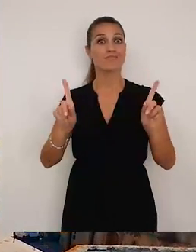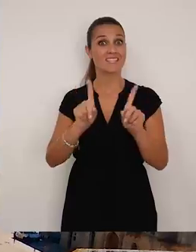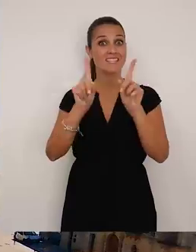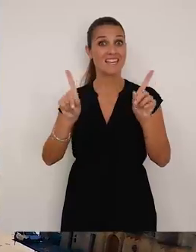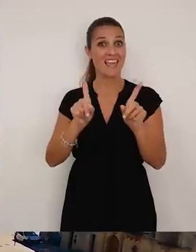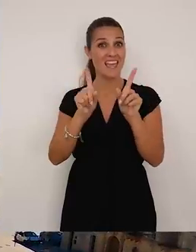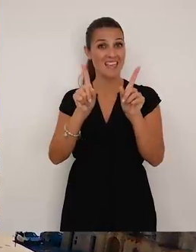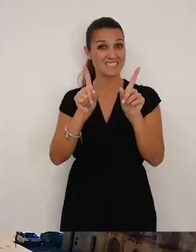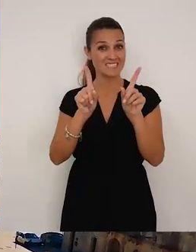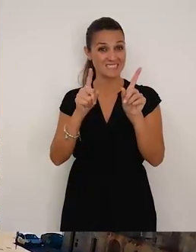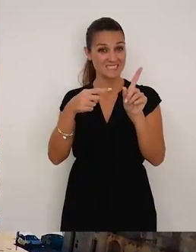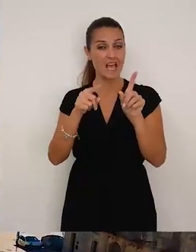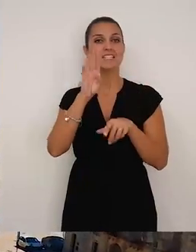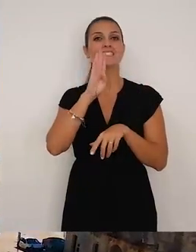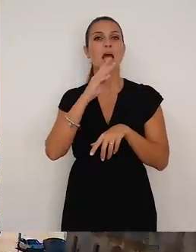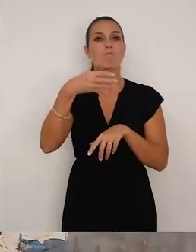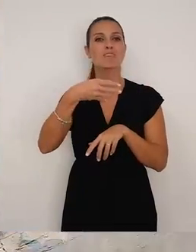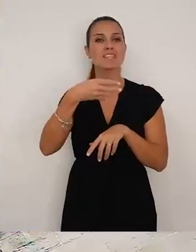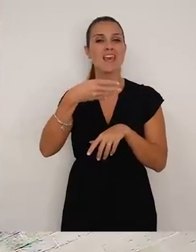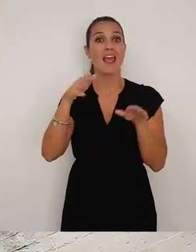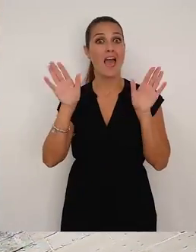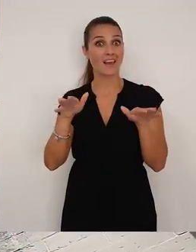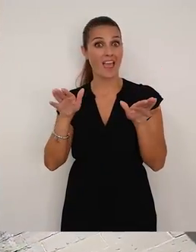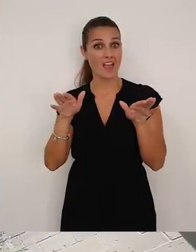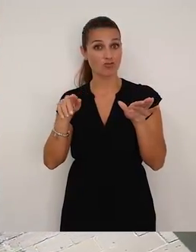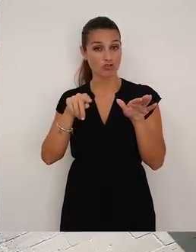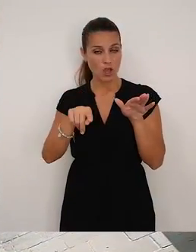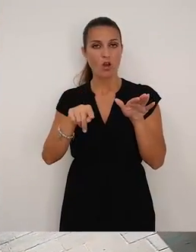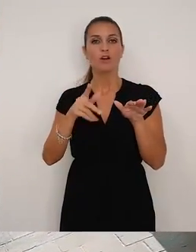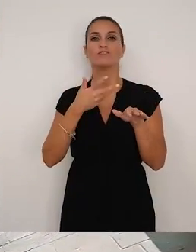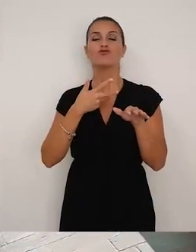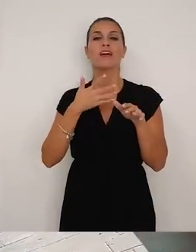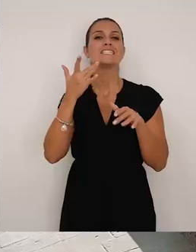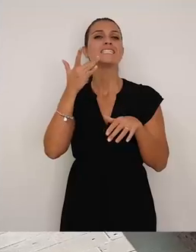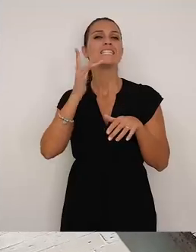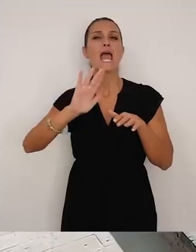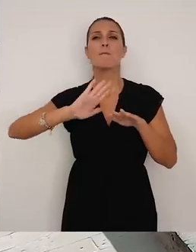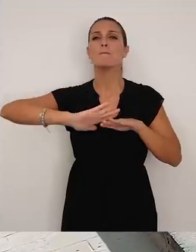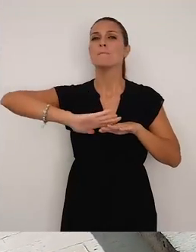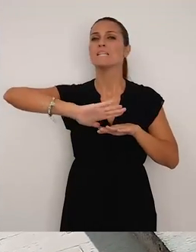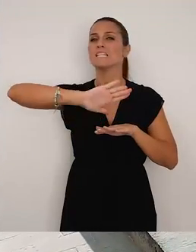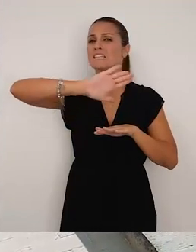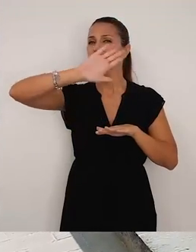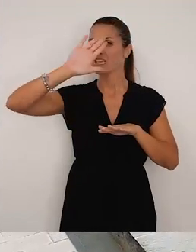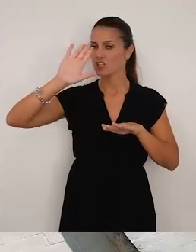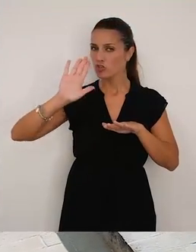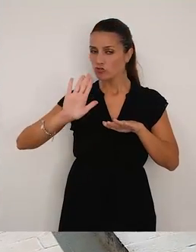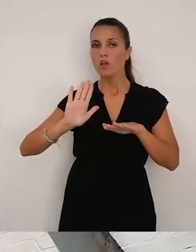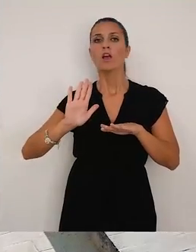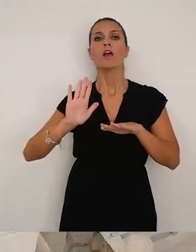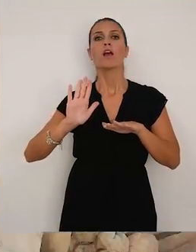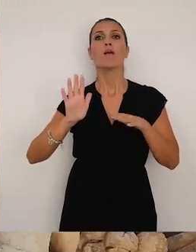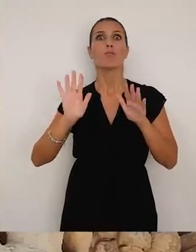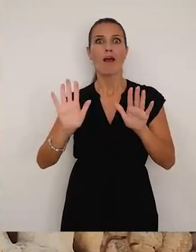La chiesa parrocchiale, dedicata a San Michele Arcangelo, è in grado di unire la semplicità della tradizione edilizia di Terra d'Otranto